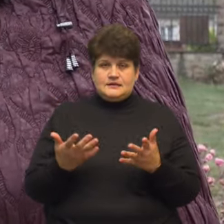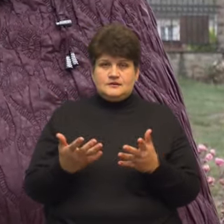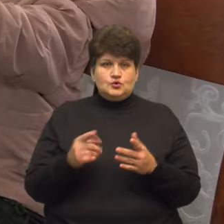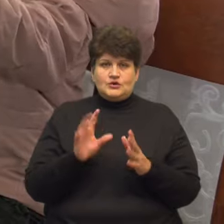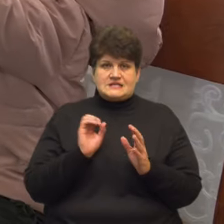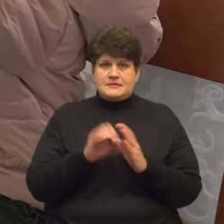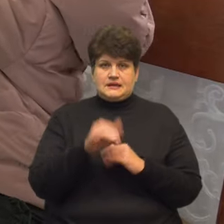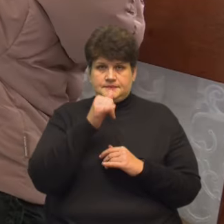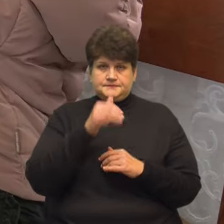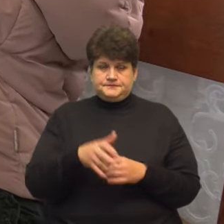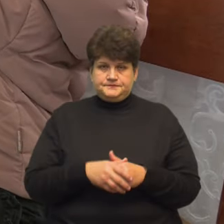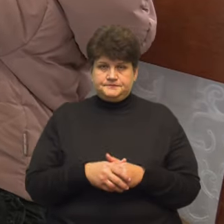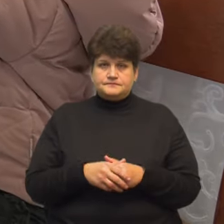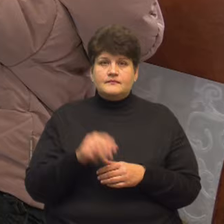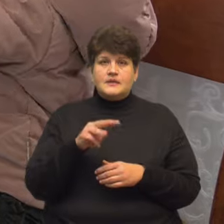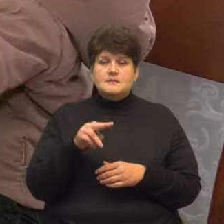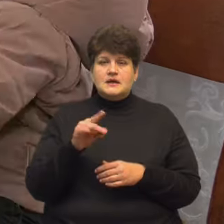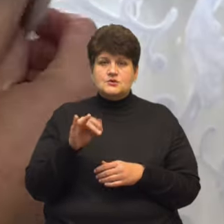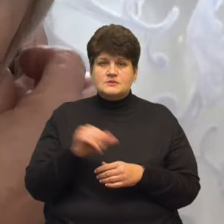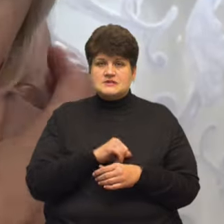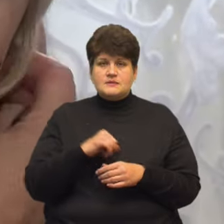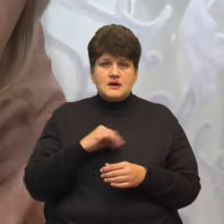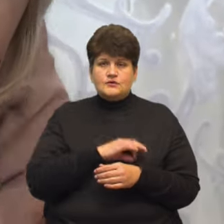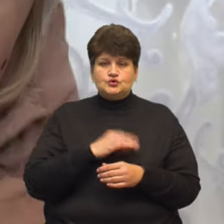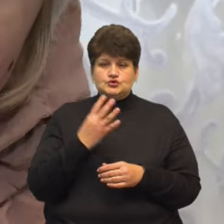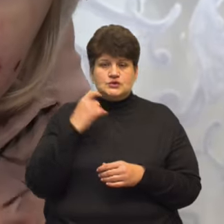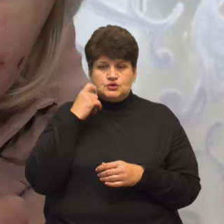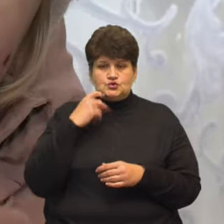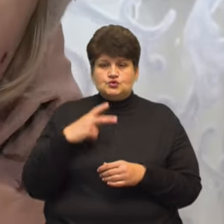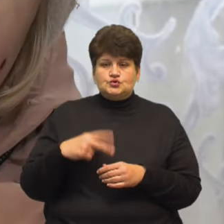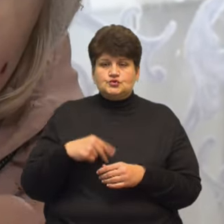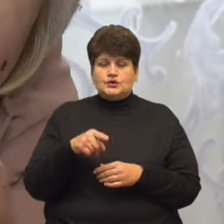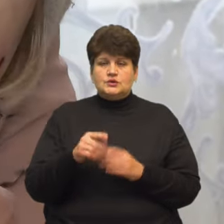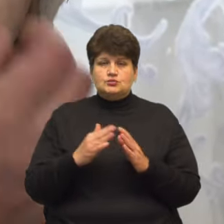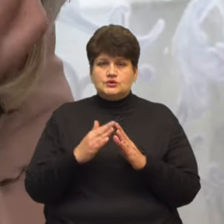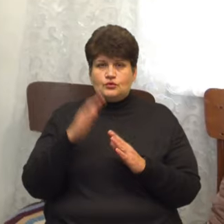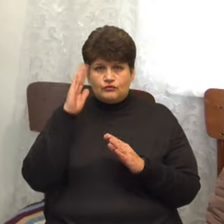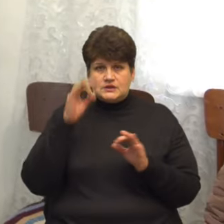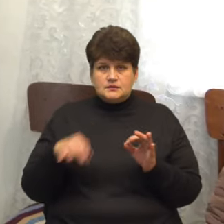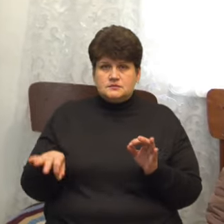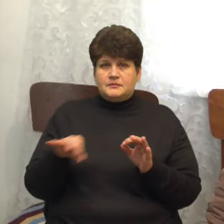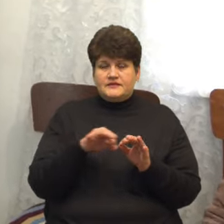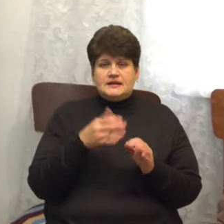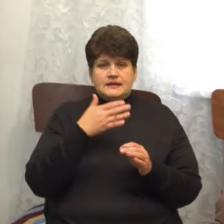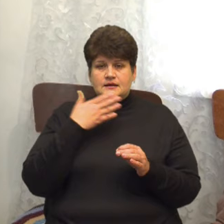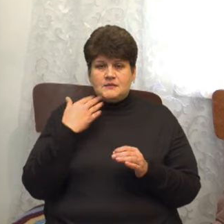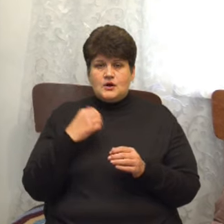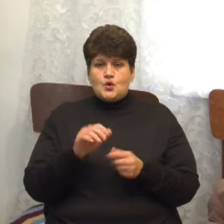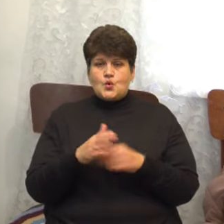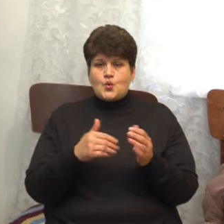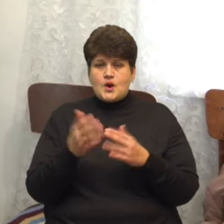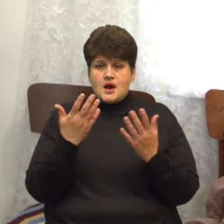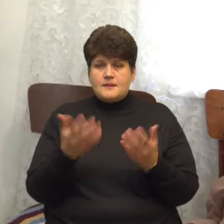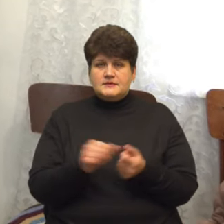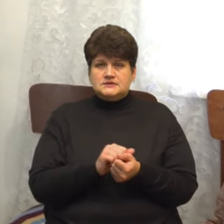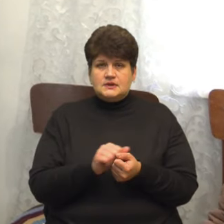запхаєш Марія Приступа сама виховує чотирирічну доньку каже до її будинку вода не підведена вручну стирати